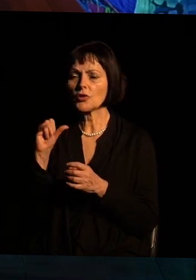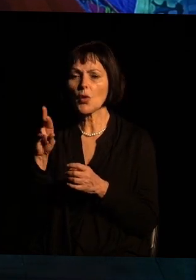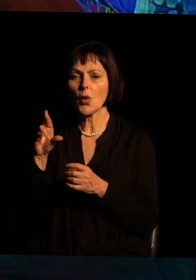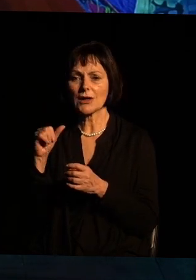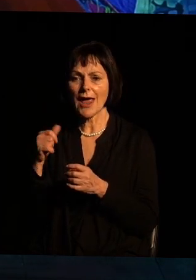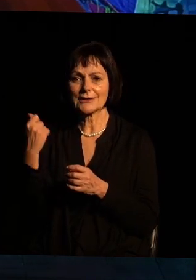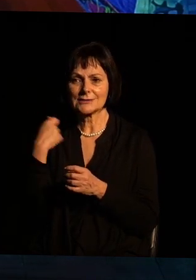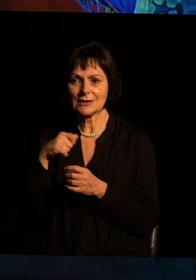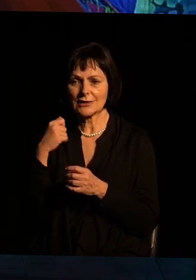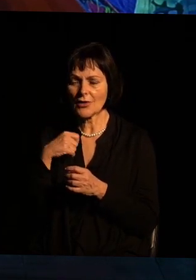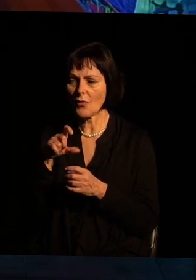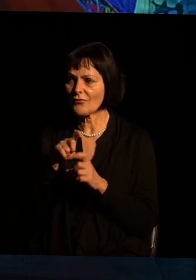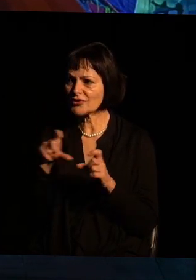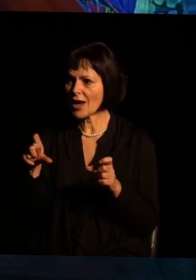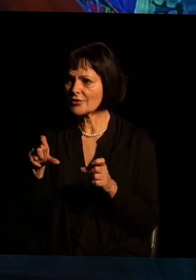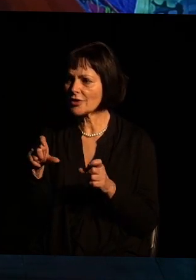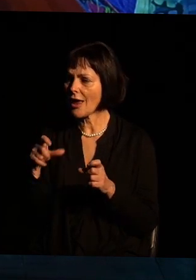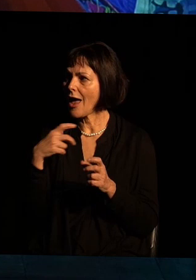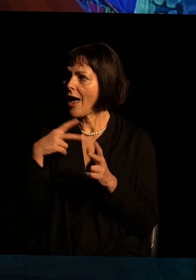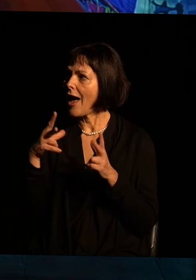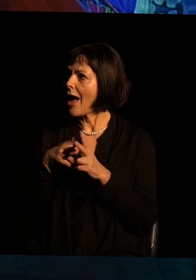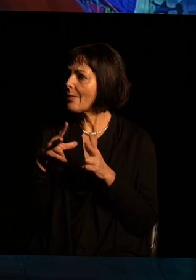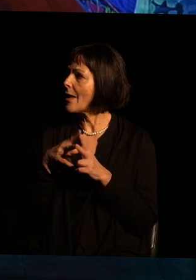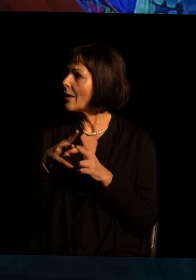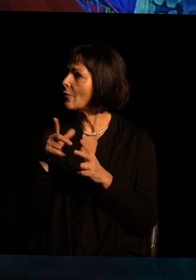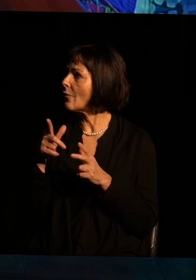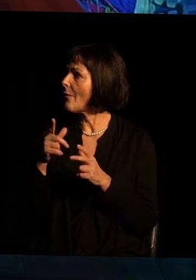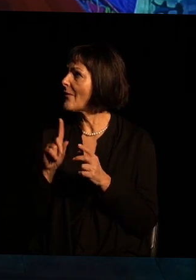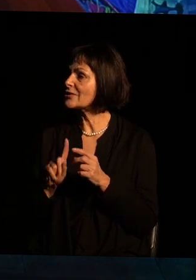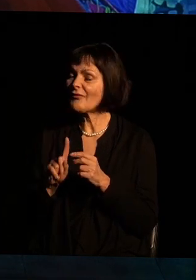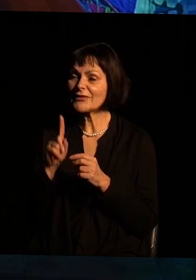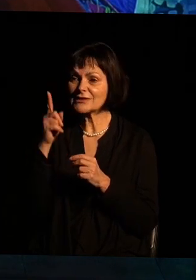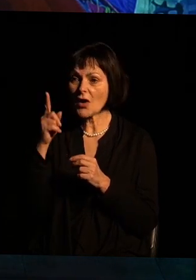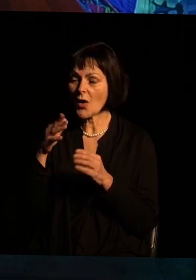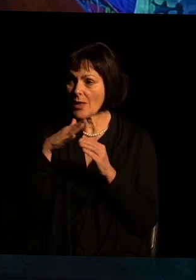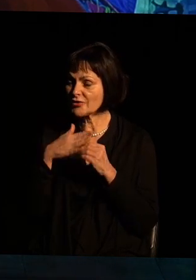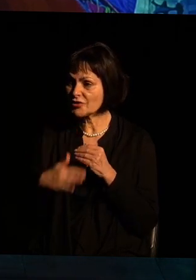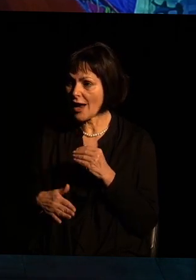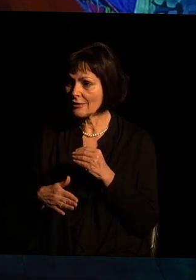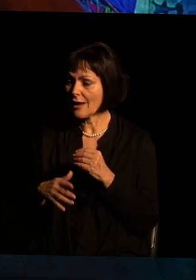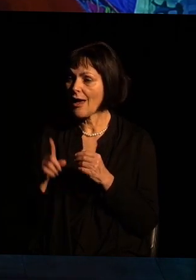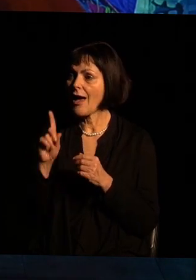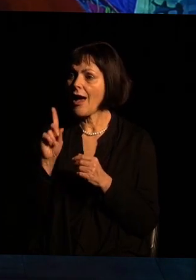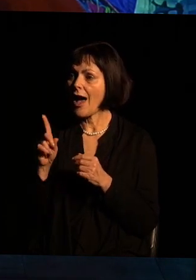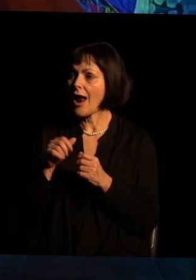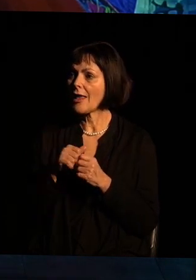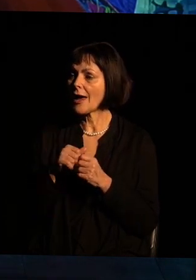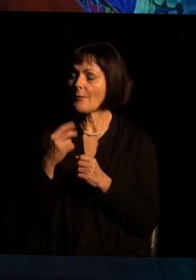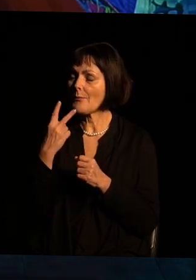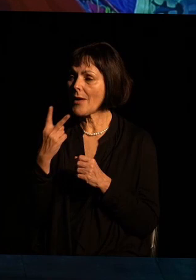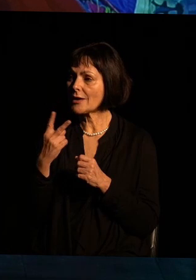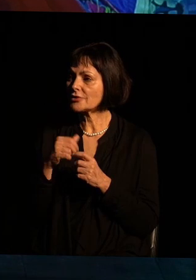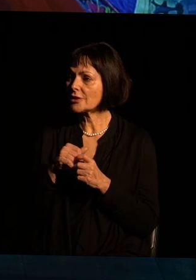zginął właśnie podczas tutaj ataku już bardzo wysoko na tej ścianie. Natomiast wiesz, jak tak się patrzy na